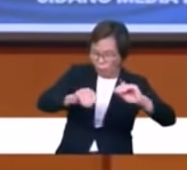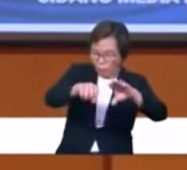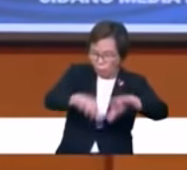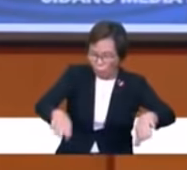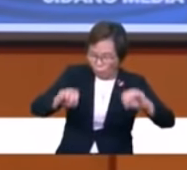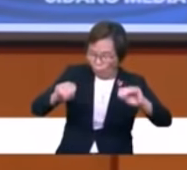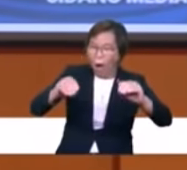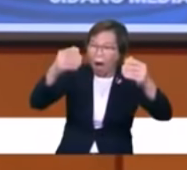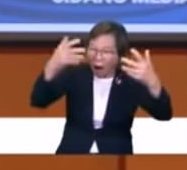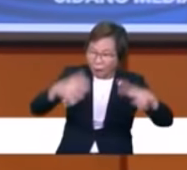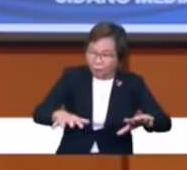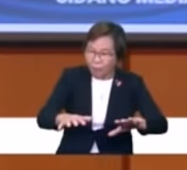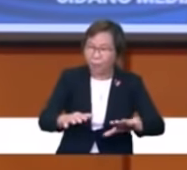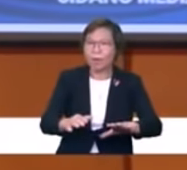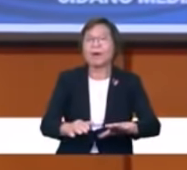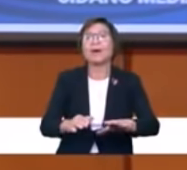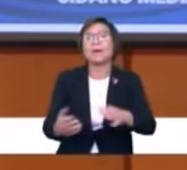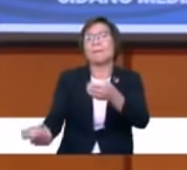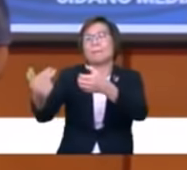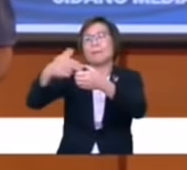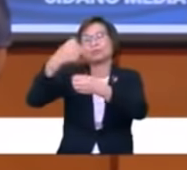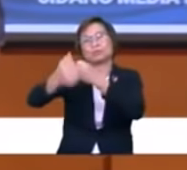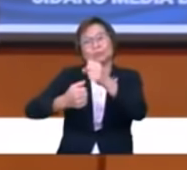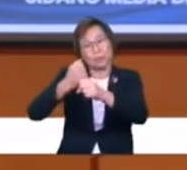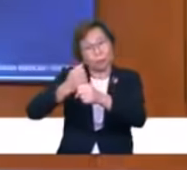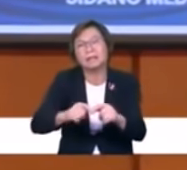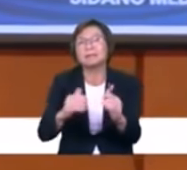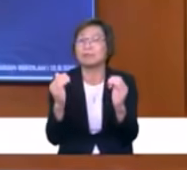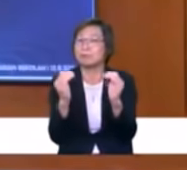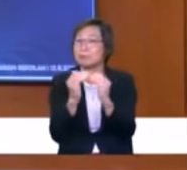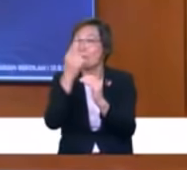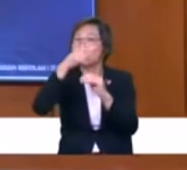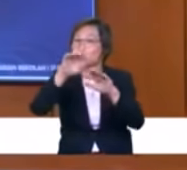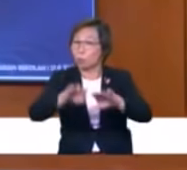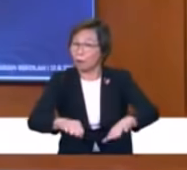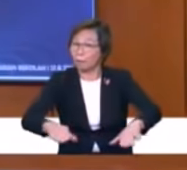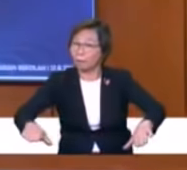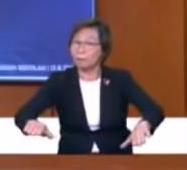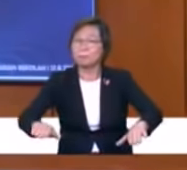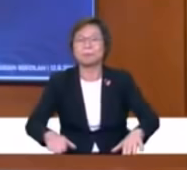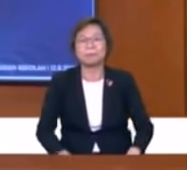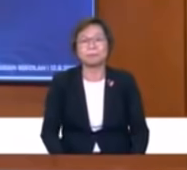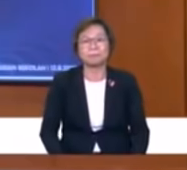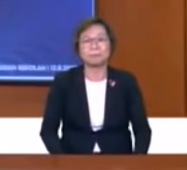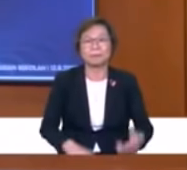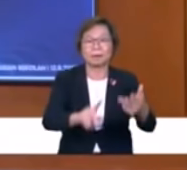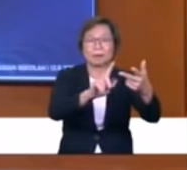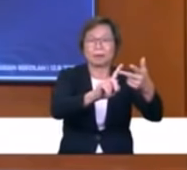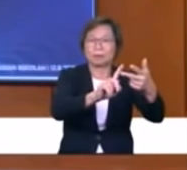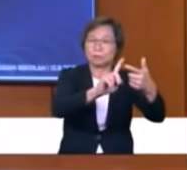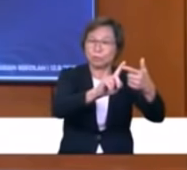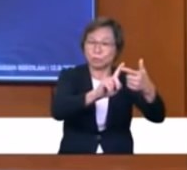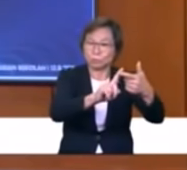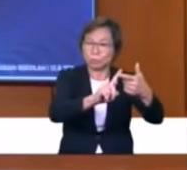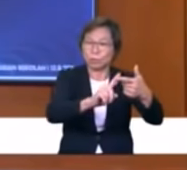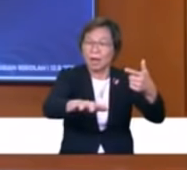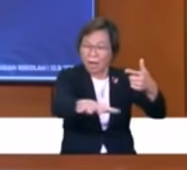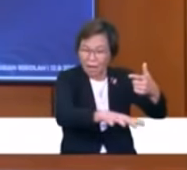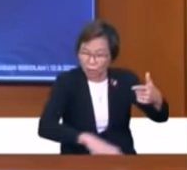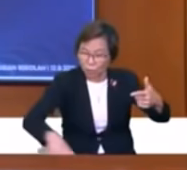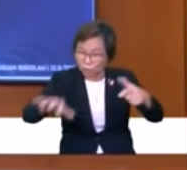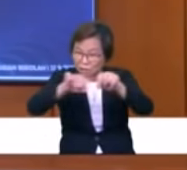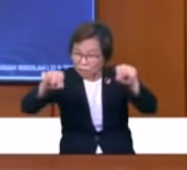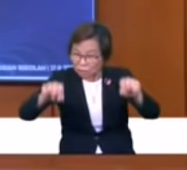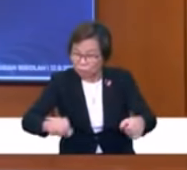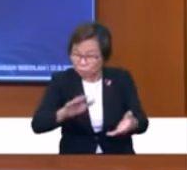kebetulan mereka naik ke pun berikutnya adalah Sudahi yang kedua ekosistem dalam sekolah